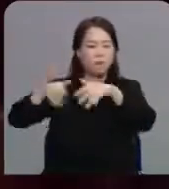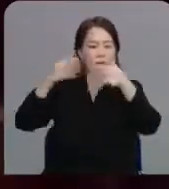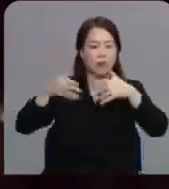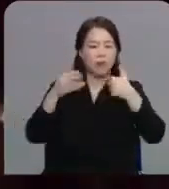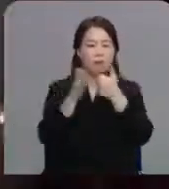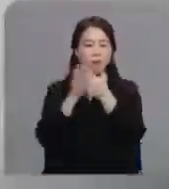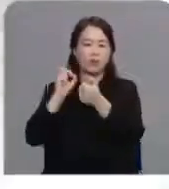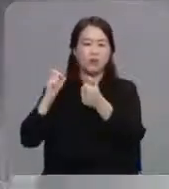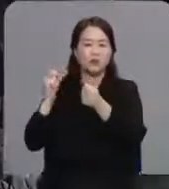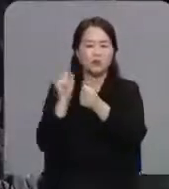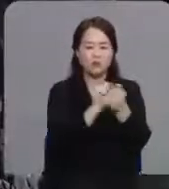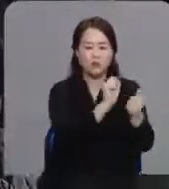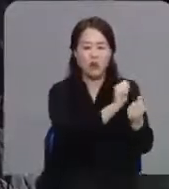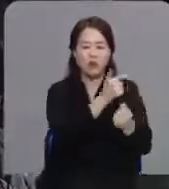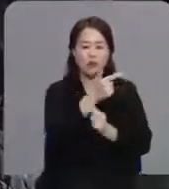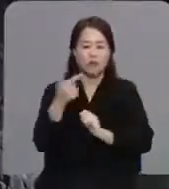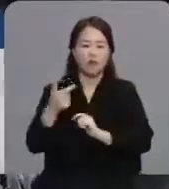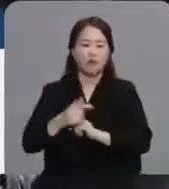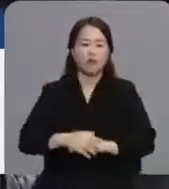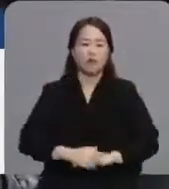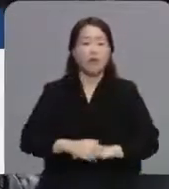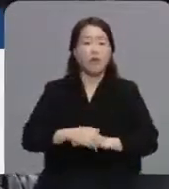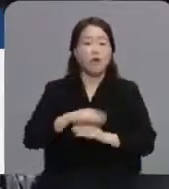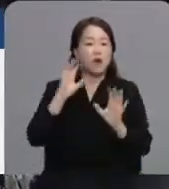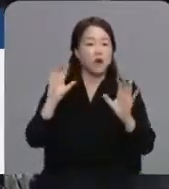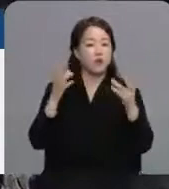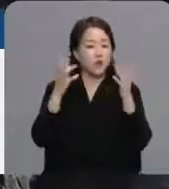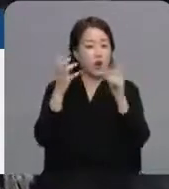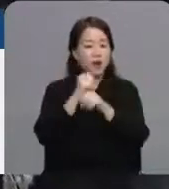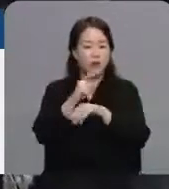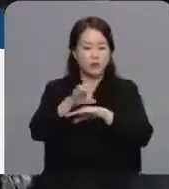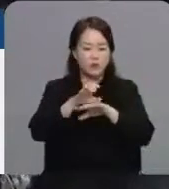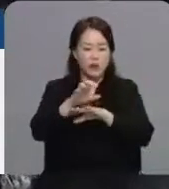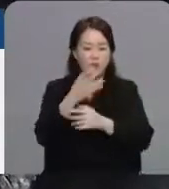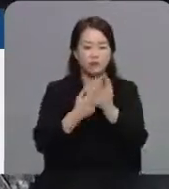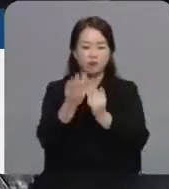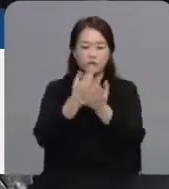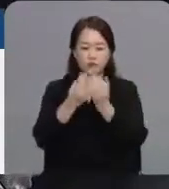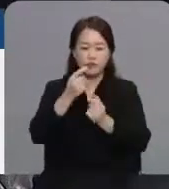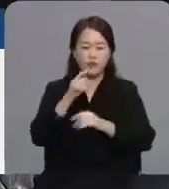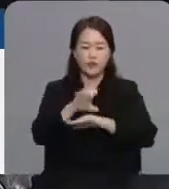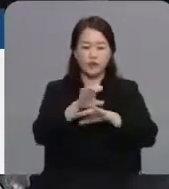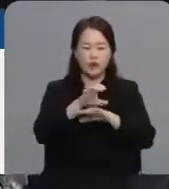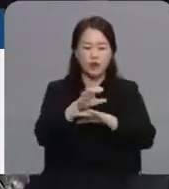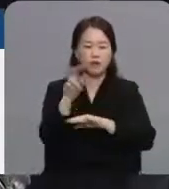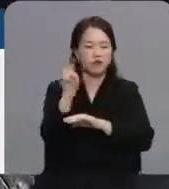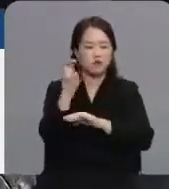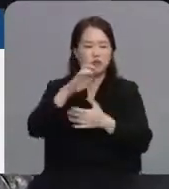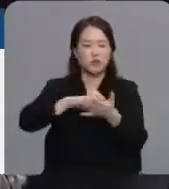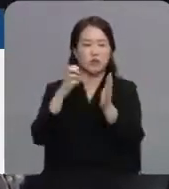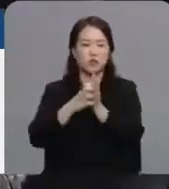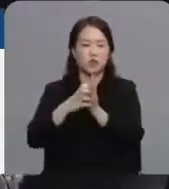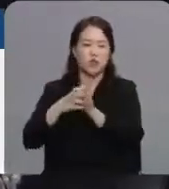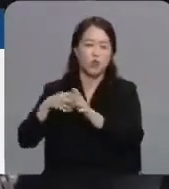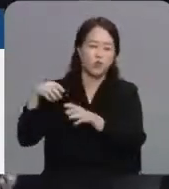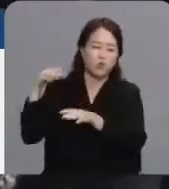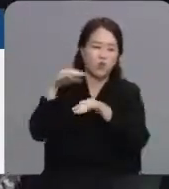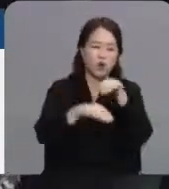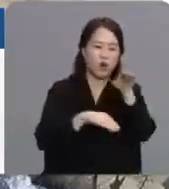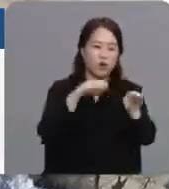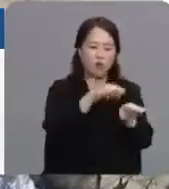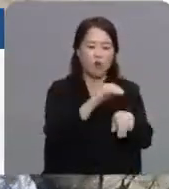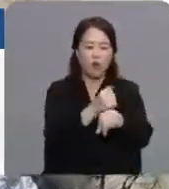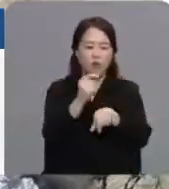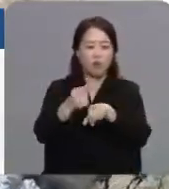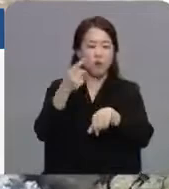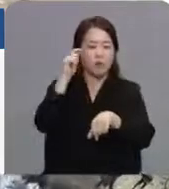번집니다. 소방차가 20대 정도 왔고 그래서 새벽 한 2시까지 잘못 자고 있다가 과감한 소리 들리기 봤는데 건물이 무너지고